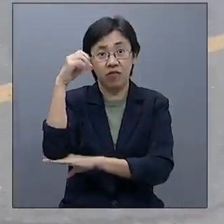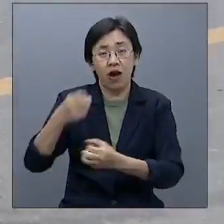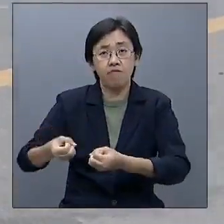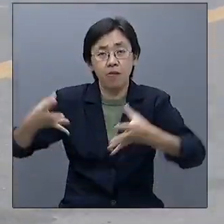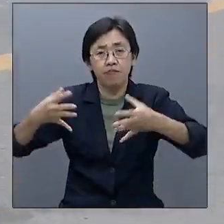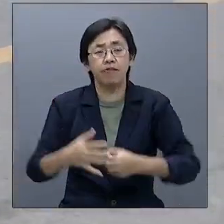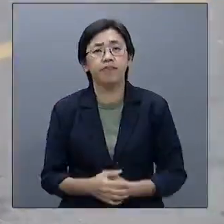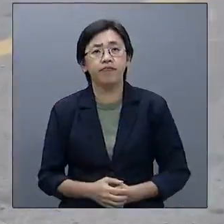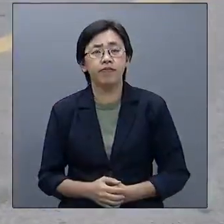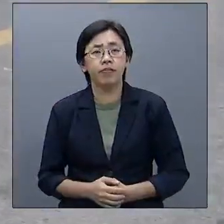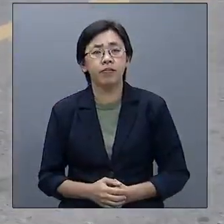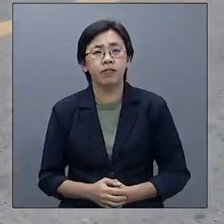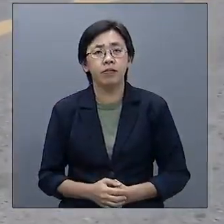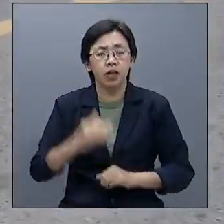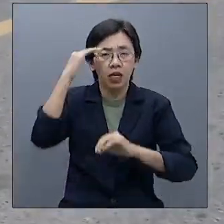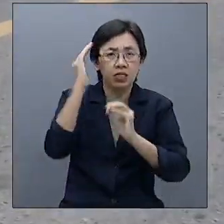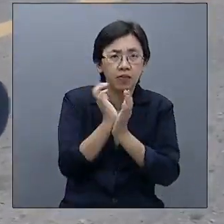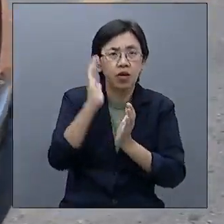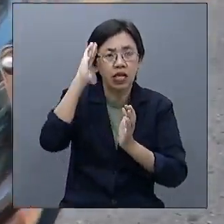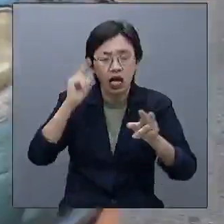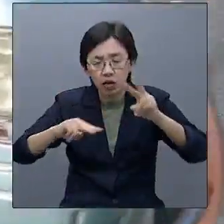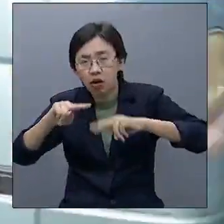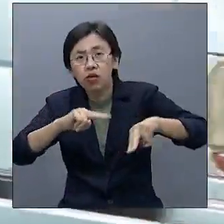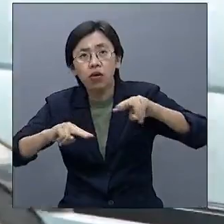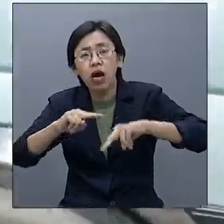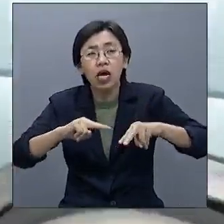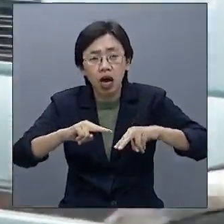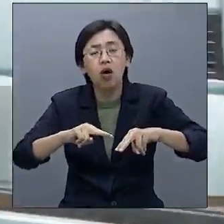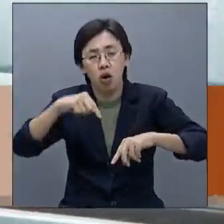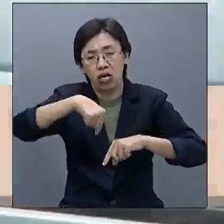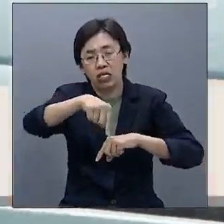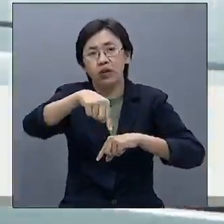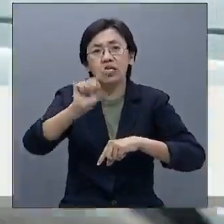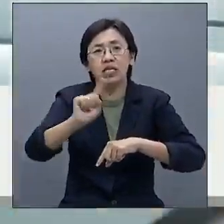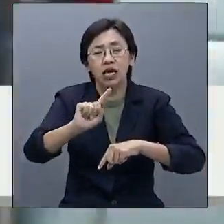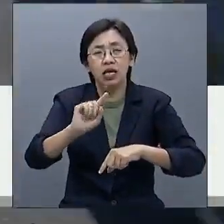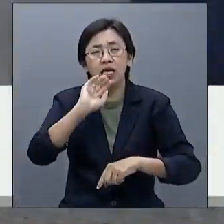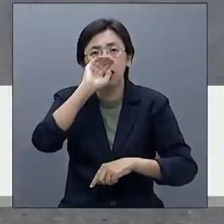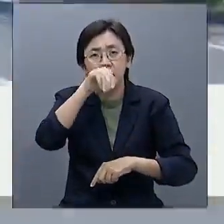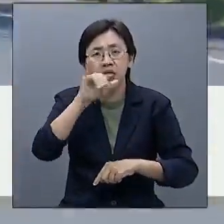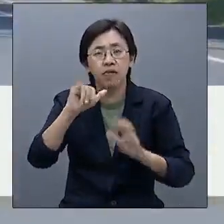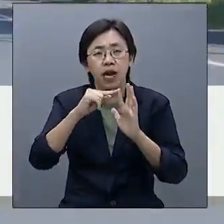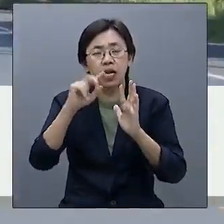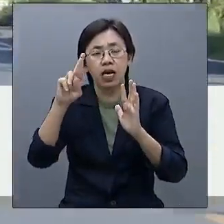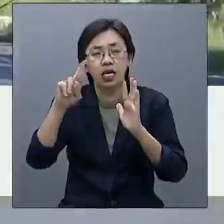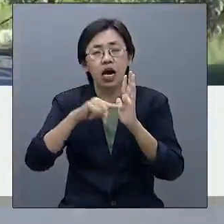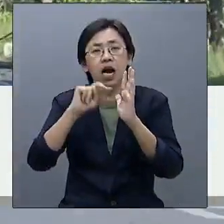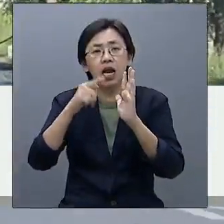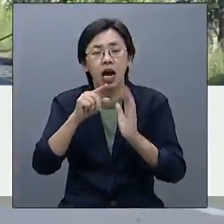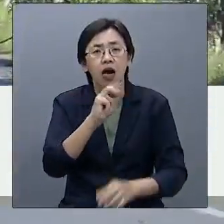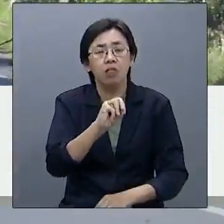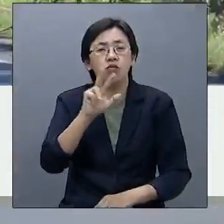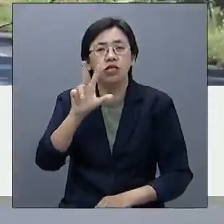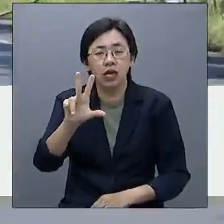หน่วยงานความมั่นคงพยายามกันพื้นที่ก่อนถึงจุดเกิดเหตุในเขตเทศบาลตำบลยะรังหมู่ 3ตำบลยะรังอำเภอ